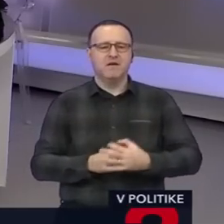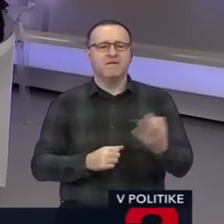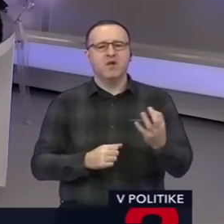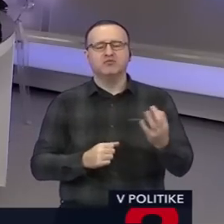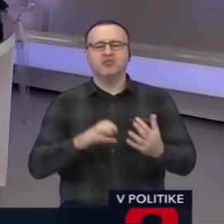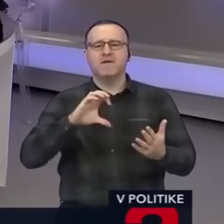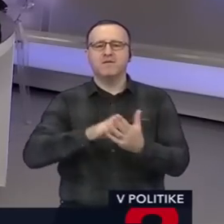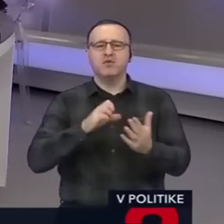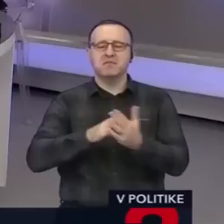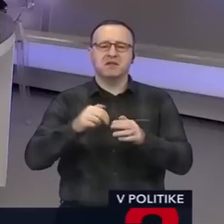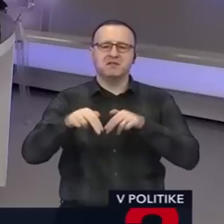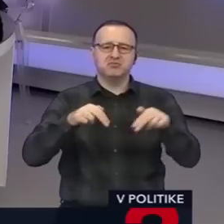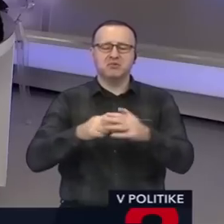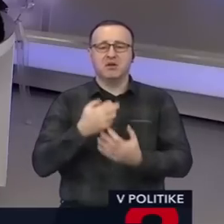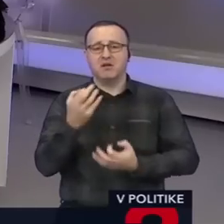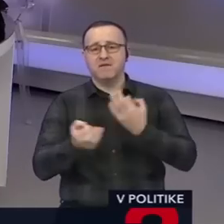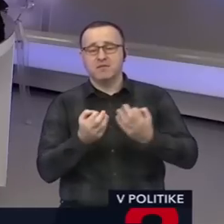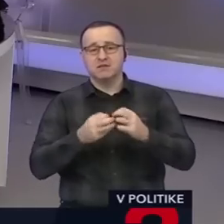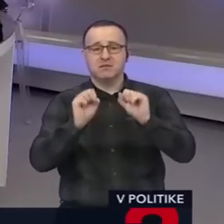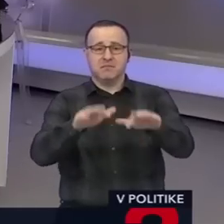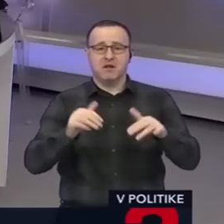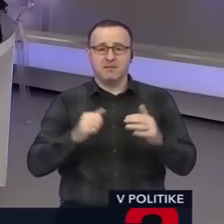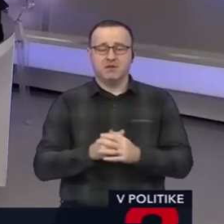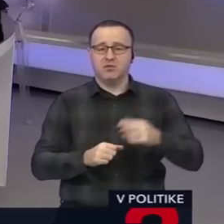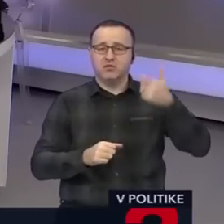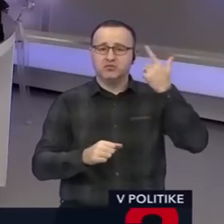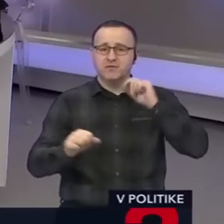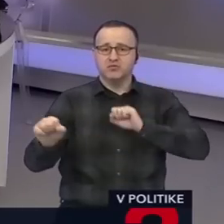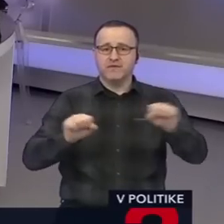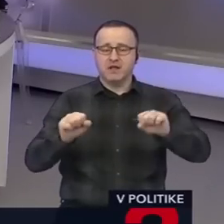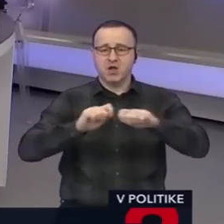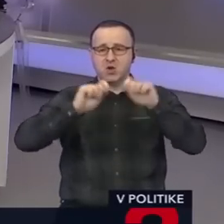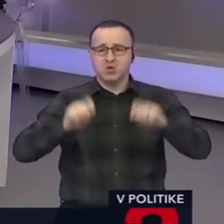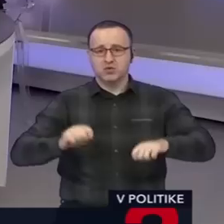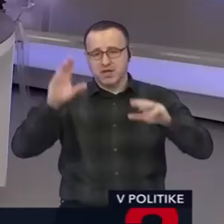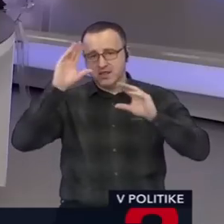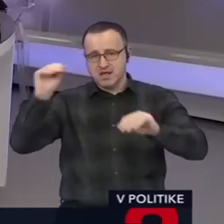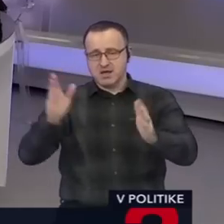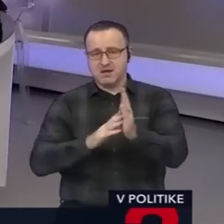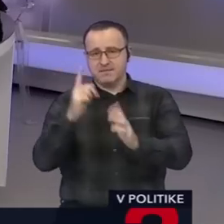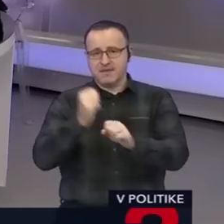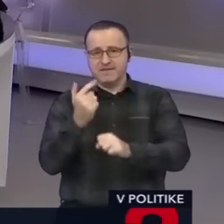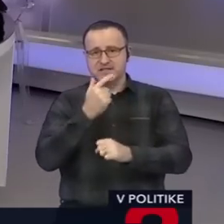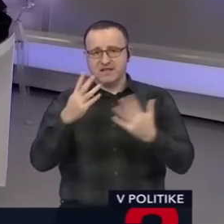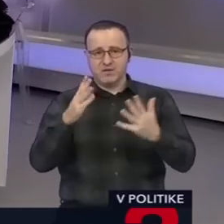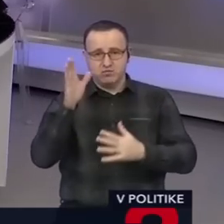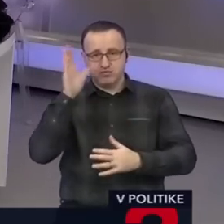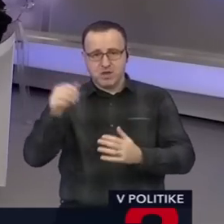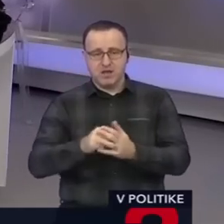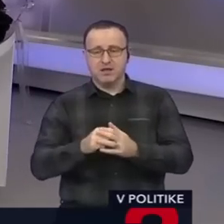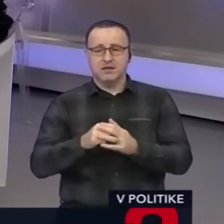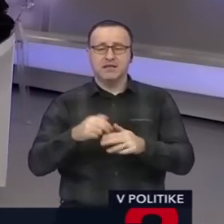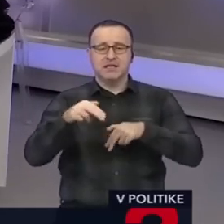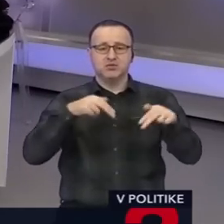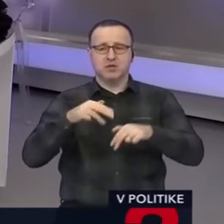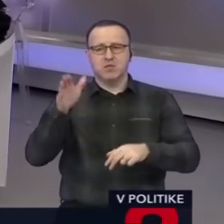diskusie, respektíve informácie o tom v parlamente, že slovenská vláda sa rozhodne darovať MiG-29 Ukrajine, bude? Áno, určite diskusia bude, však